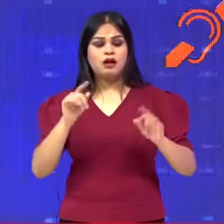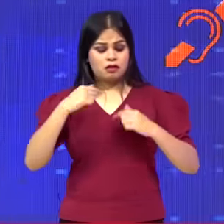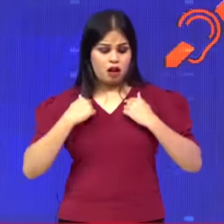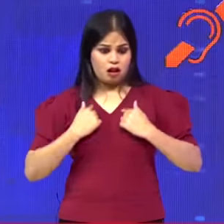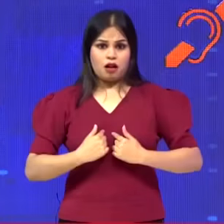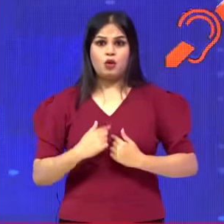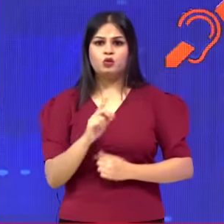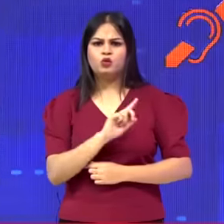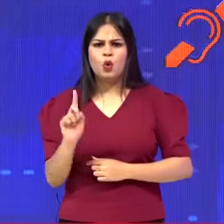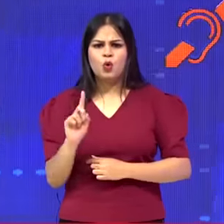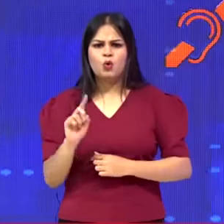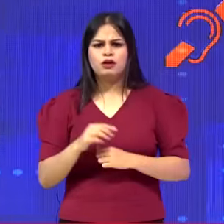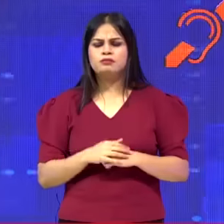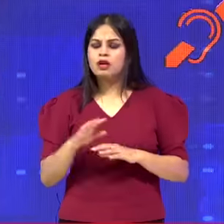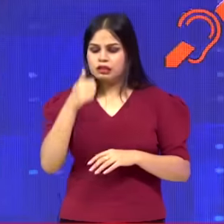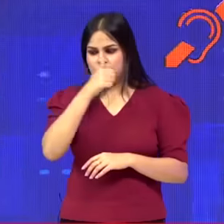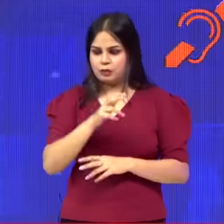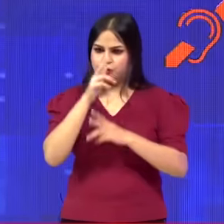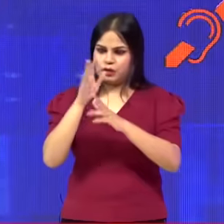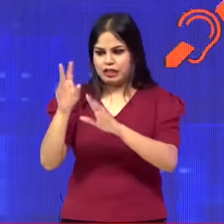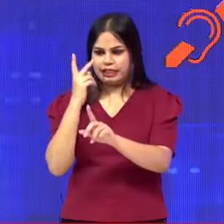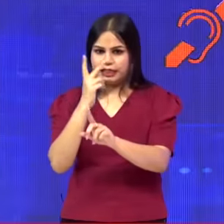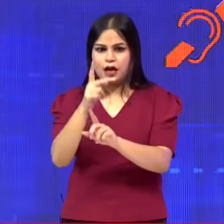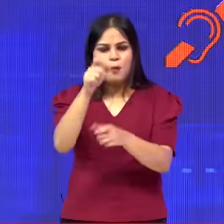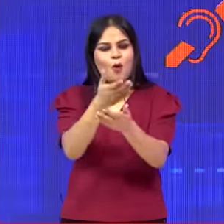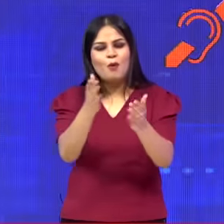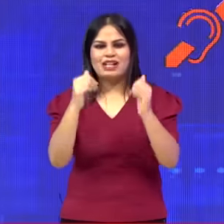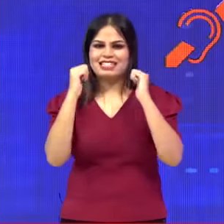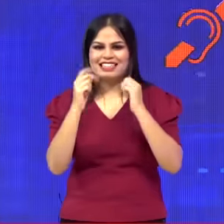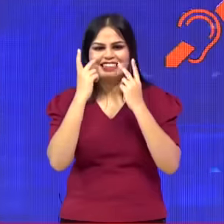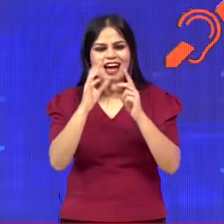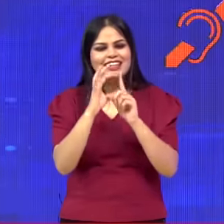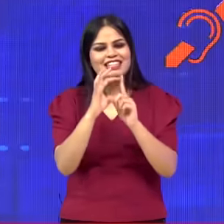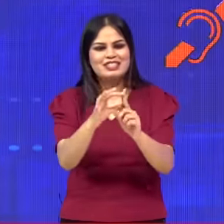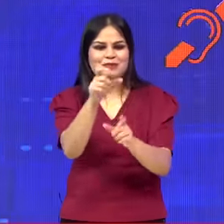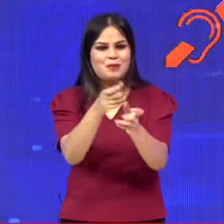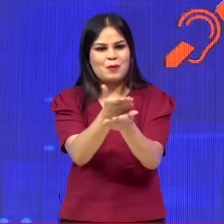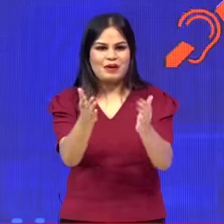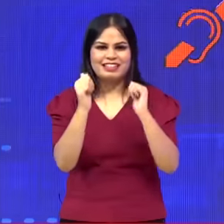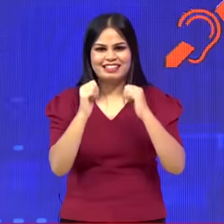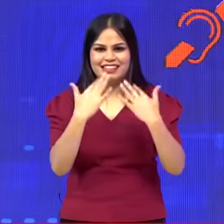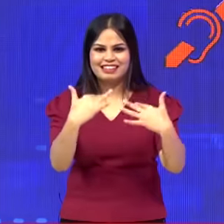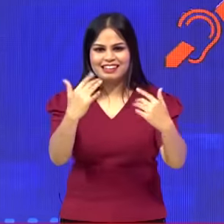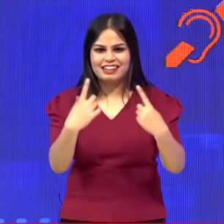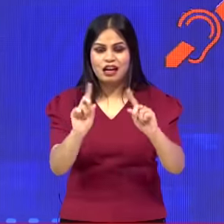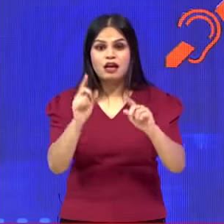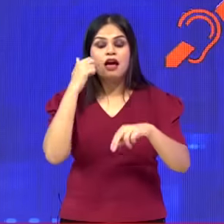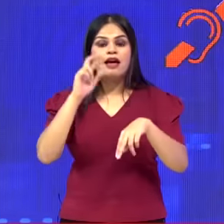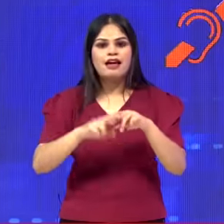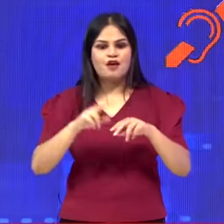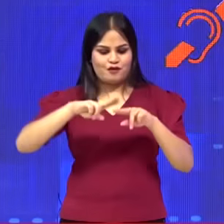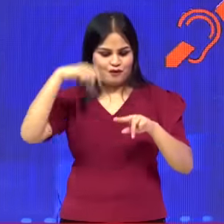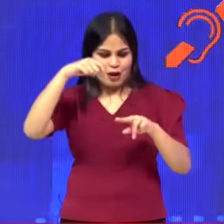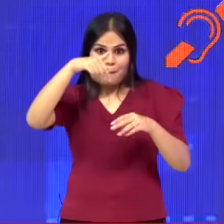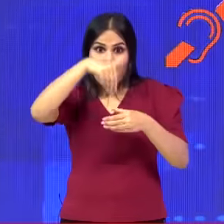सर, यहाँ पर सब बैठे हैं, कितने डिसेंट तरीके से बैठे हैं। जब आप एक डिसेंट पिक्चर बनाते